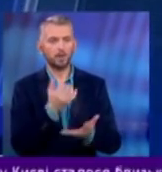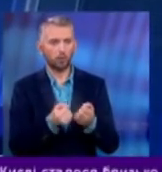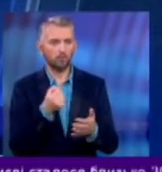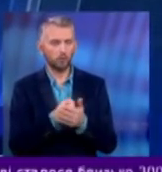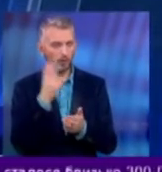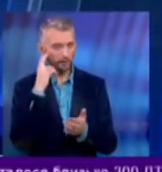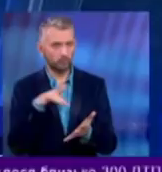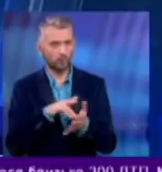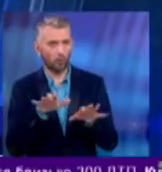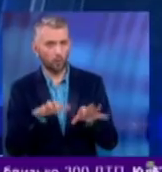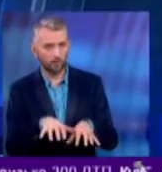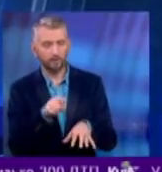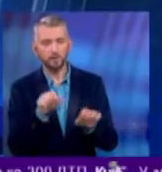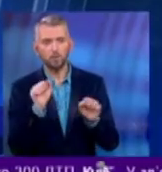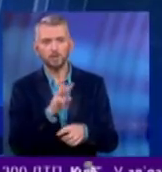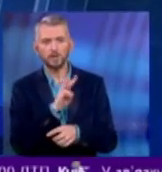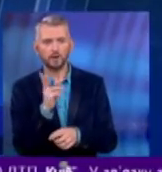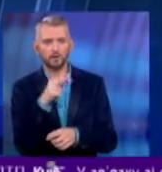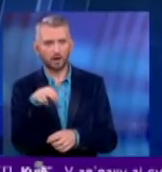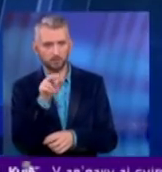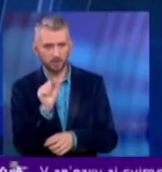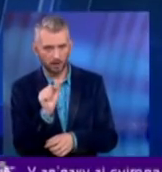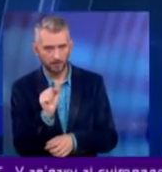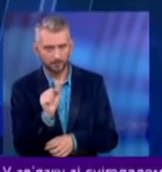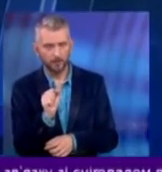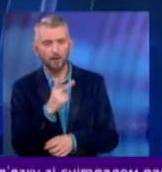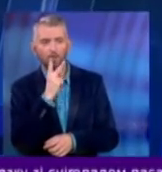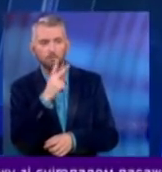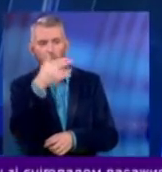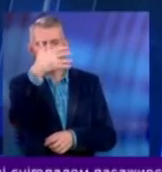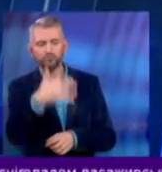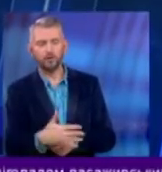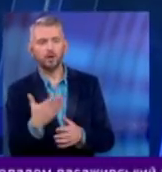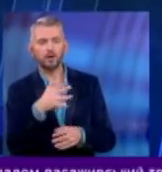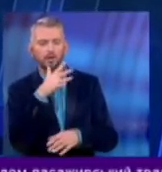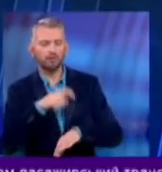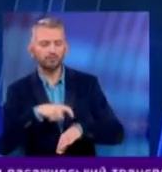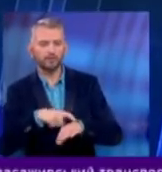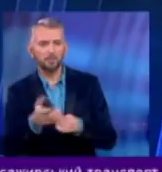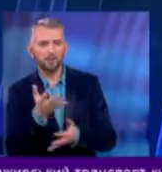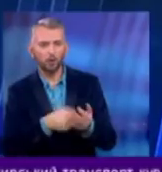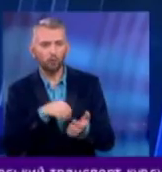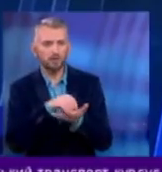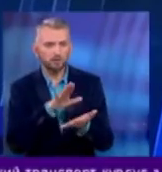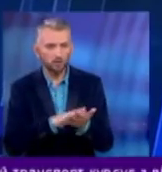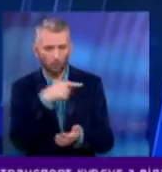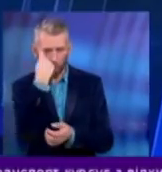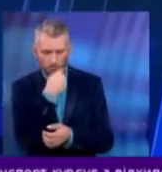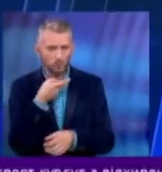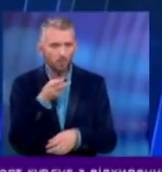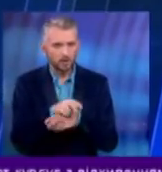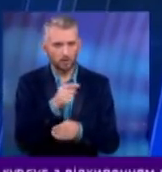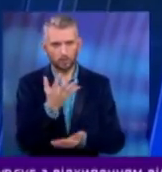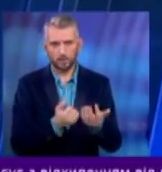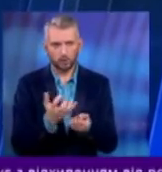Київського міського голови, то ви можете на сайті КМДА подивитися, які там години прийому, записатися і особисто прийти на його